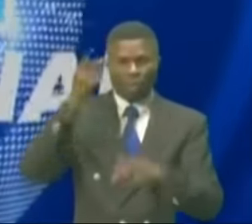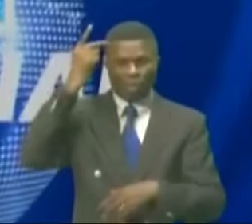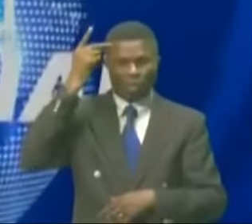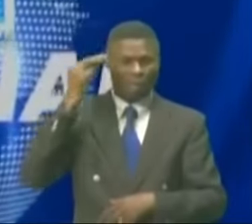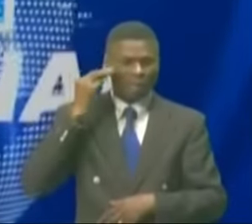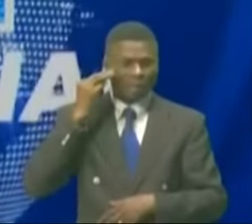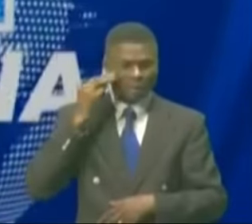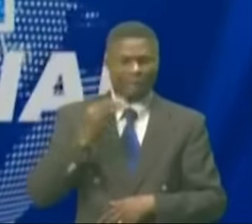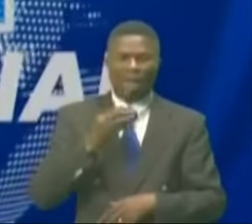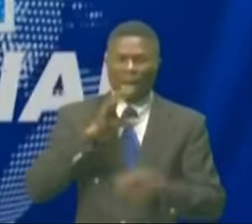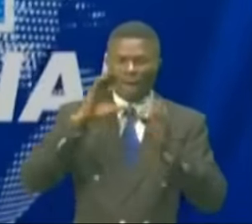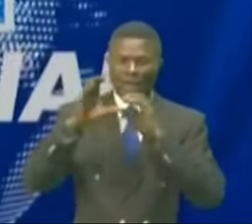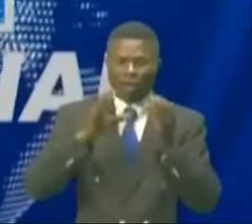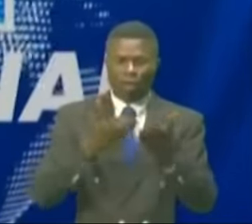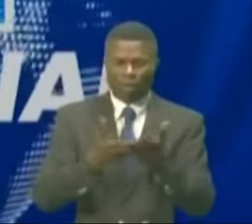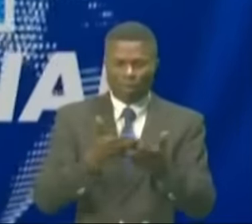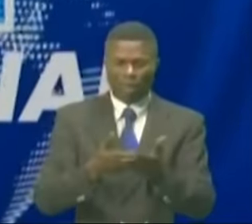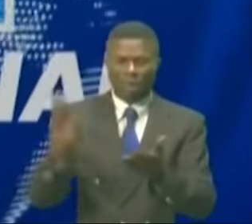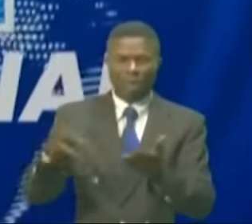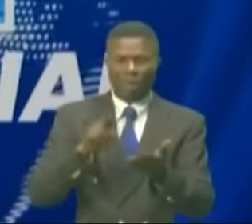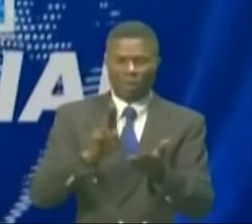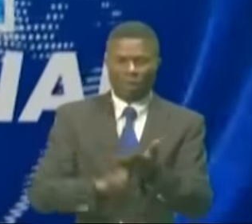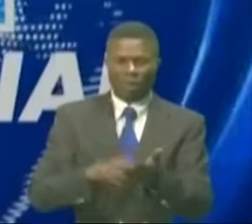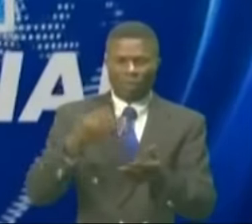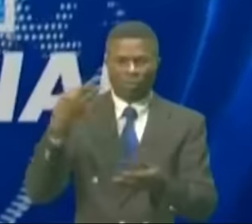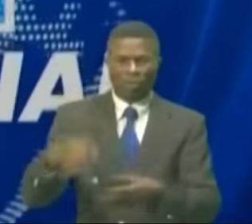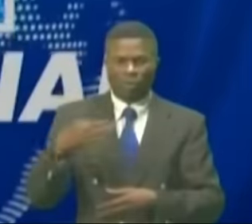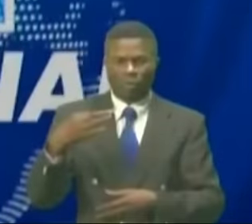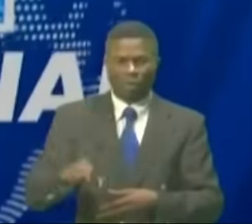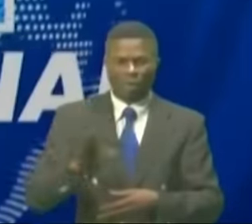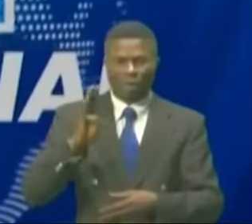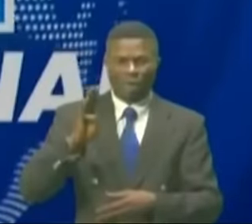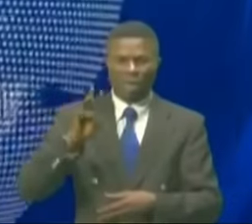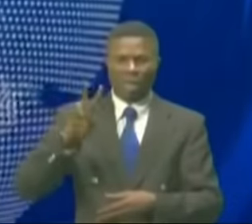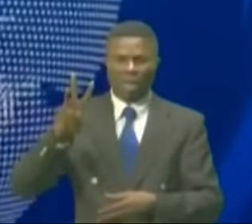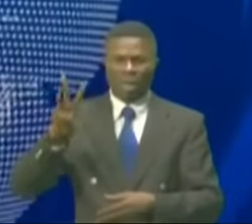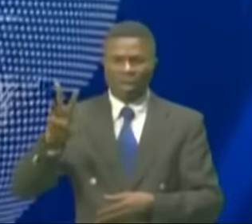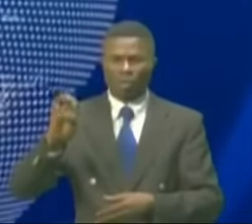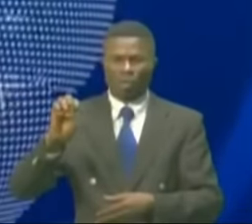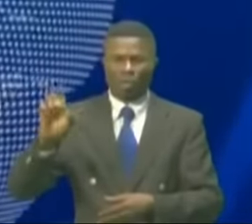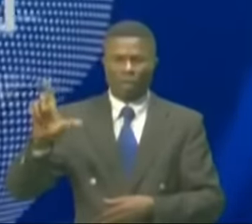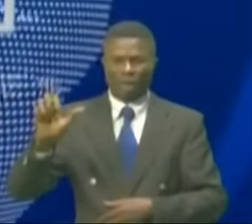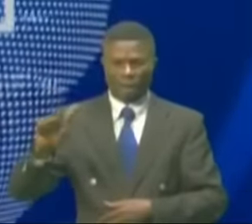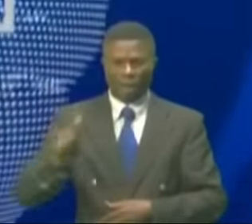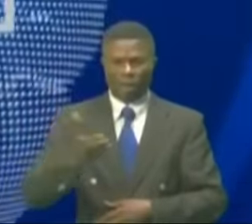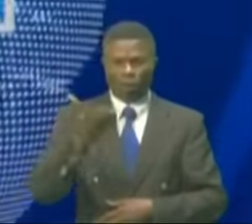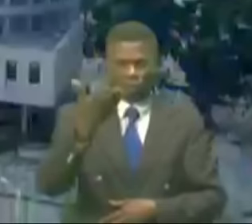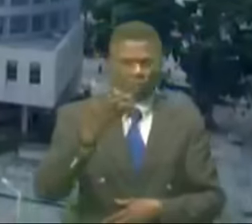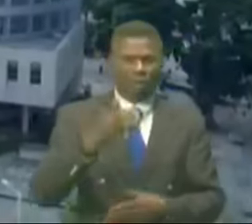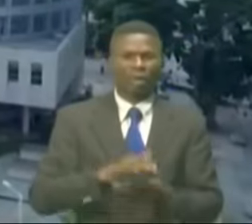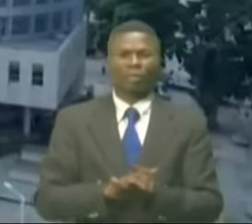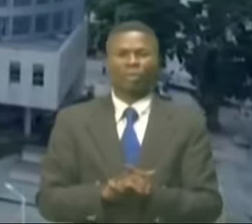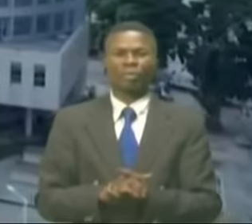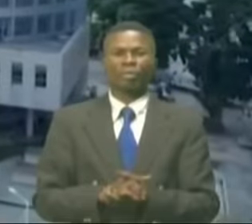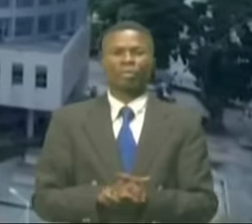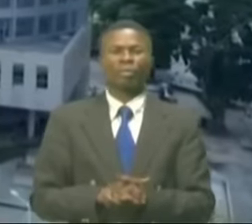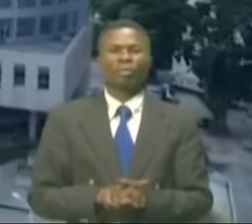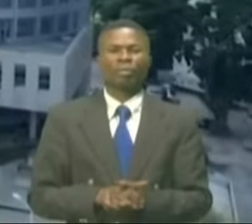Patrick Mouyaya. Un reportage signé Françoise Bouélaboaké, Pompon Oumba et Patrick Djokoukou.